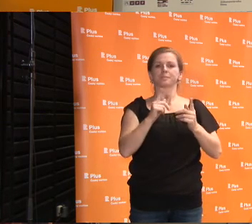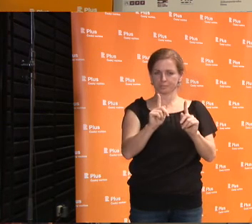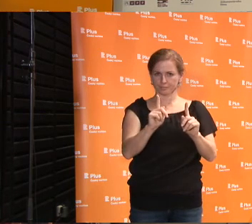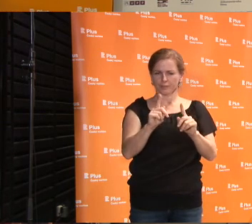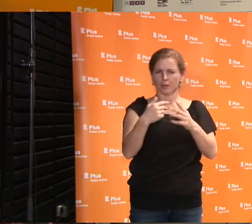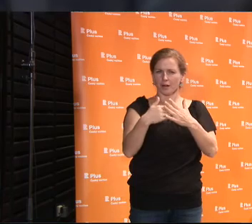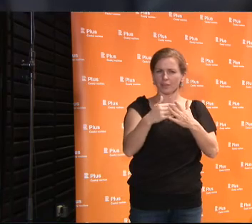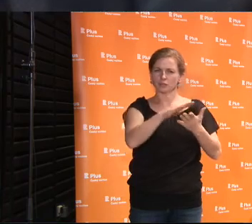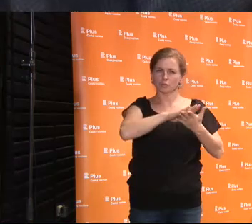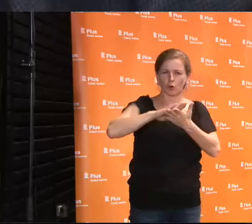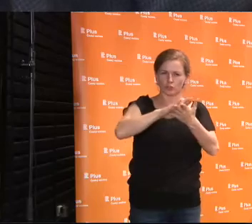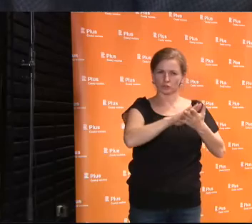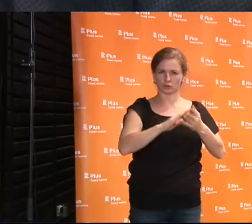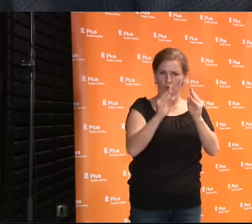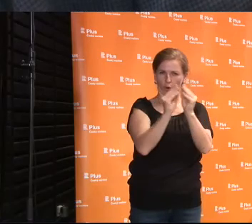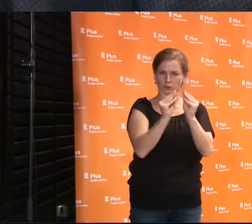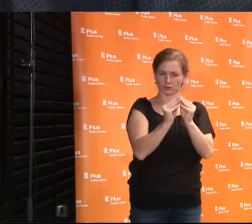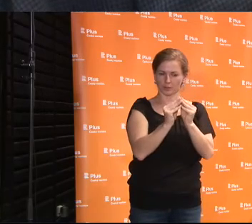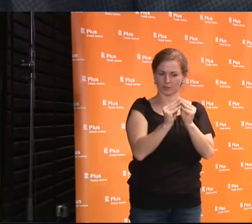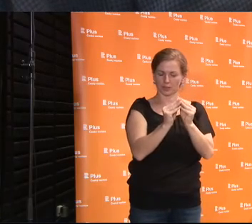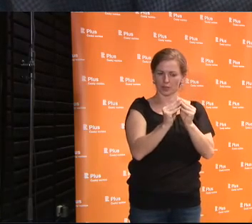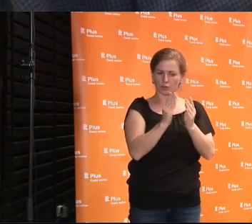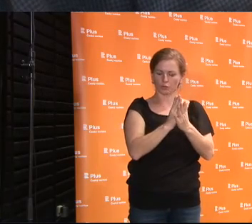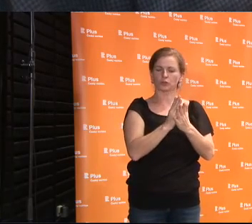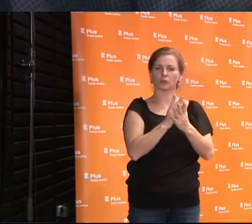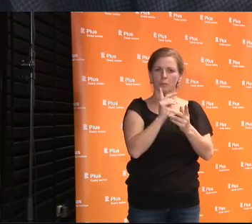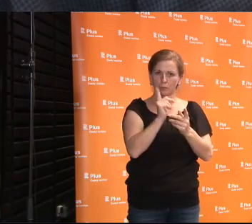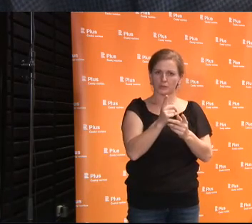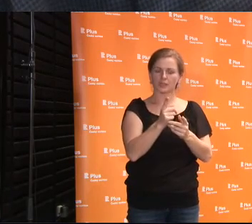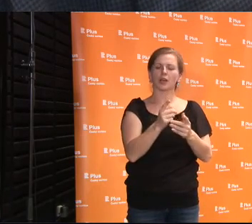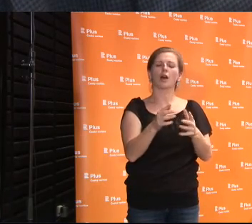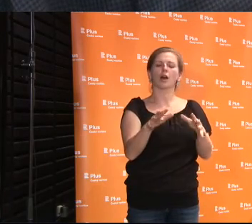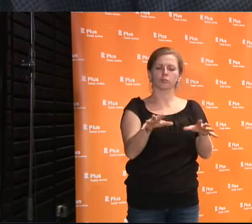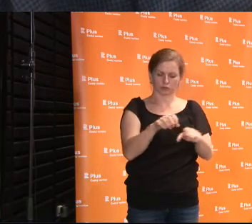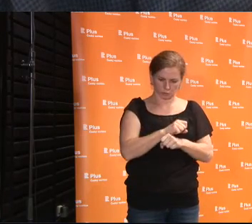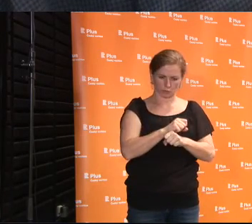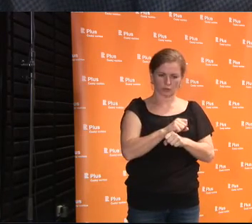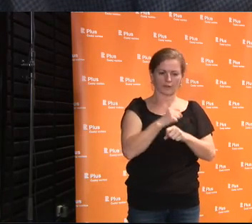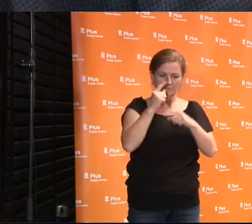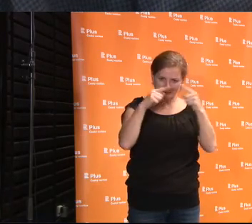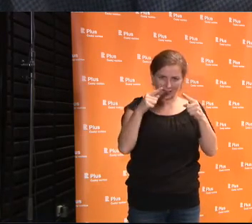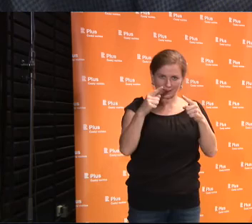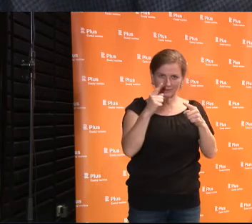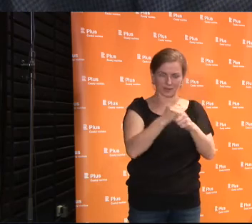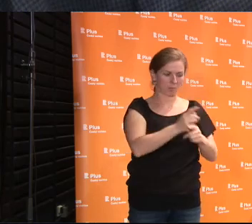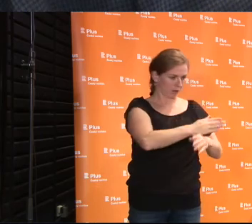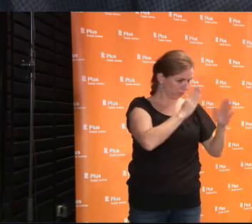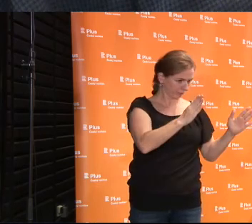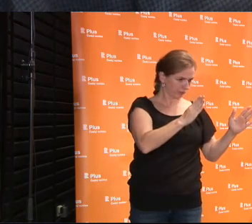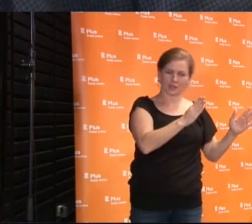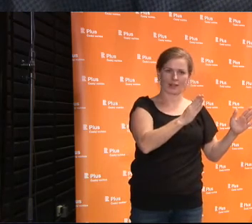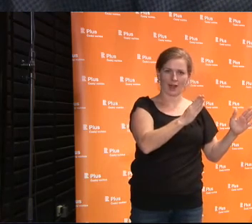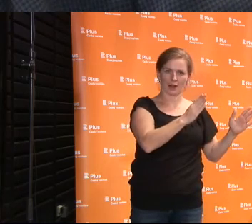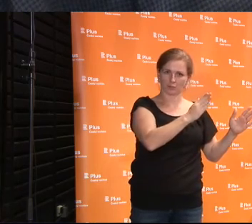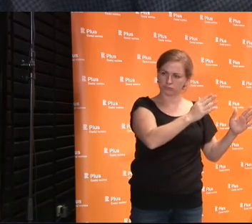společenský koncept bude muset přijmout vzdělávání jako trvalou životní aktivitu,